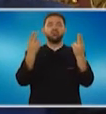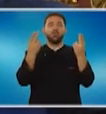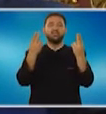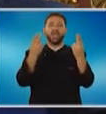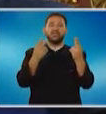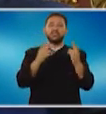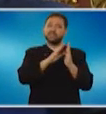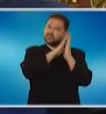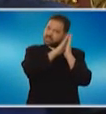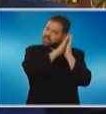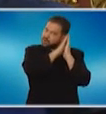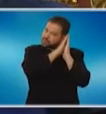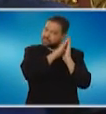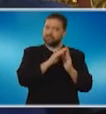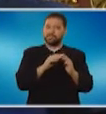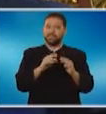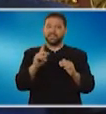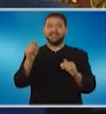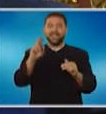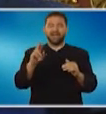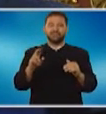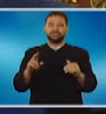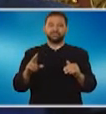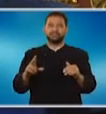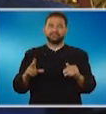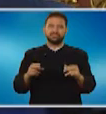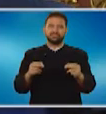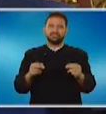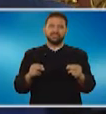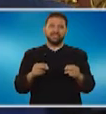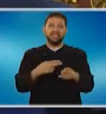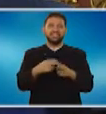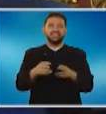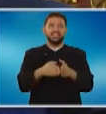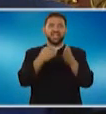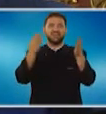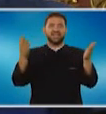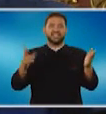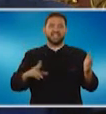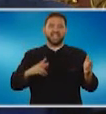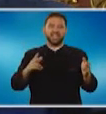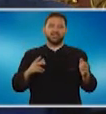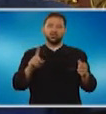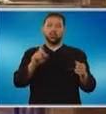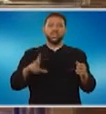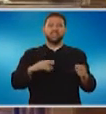nu Scriptura este singura măsură. Sau mai bine zis, Scriptura nu e măsură, măsura e Hristos.